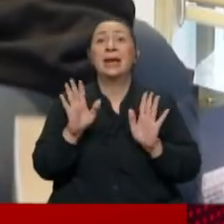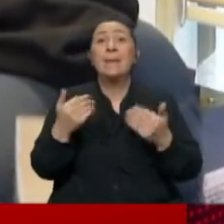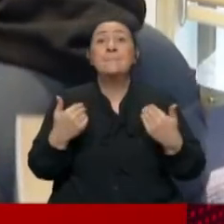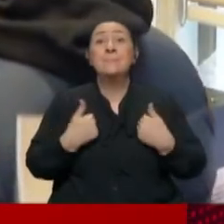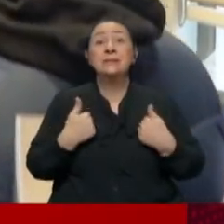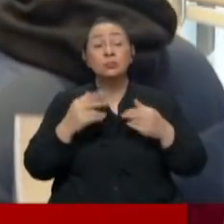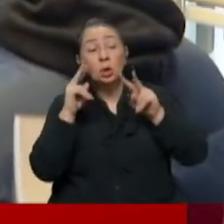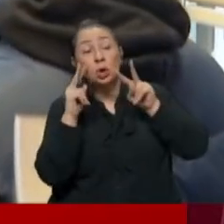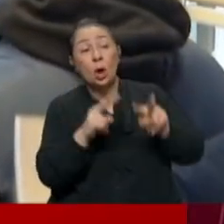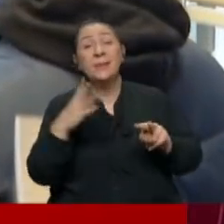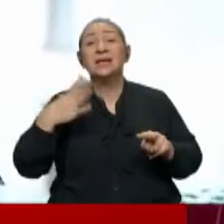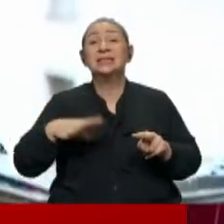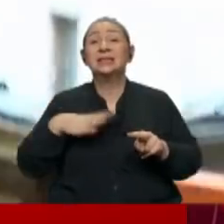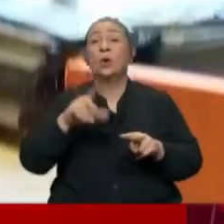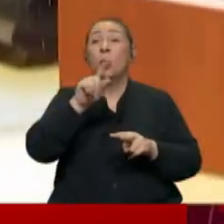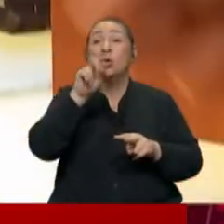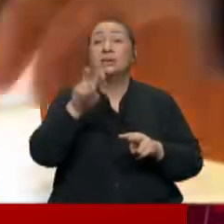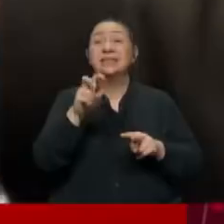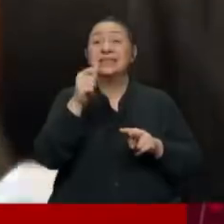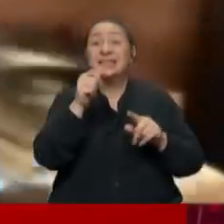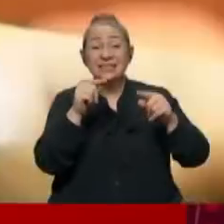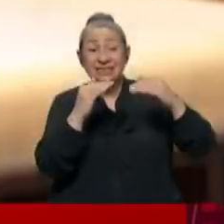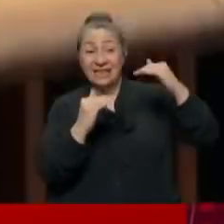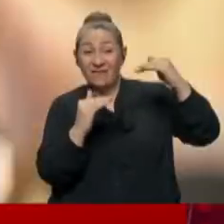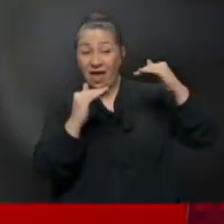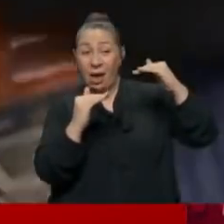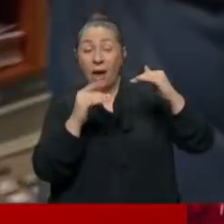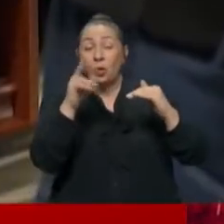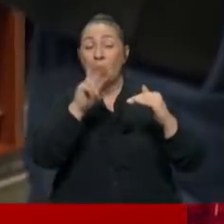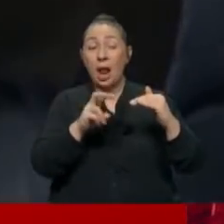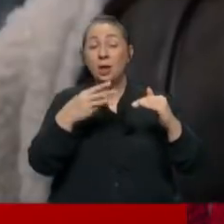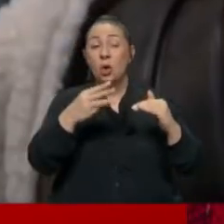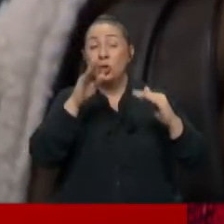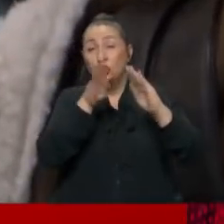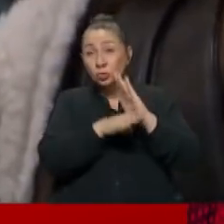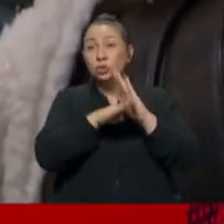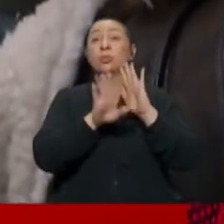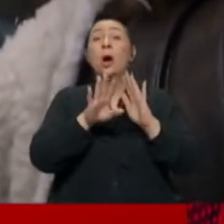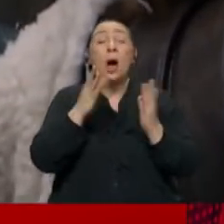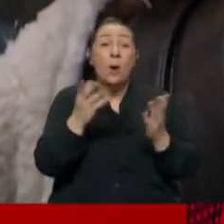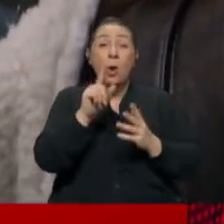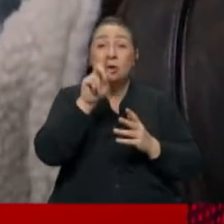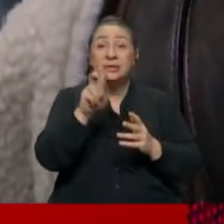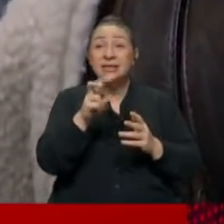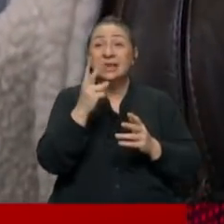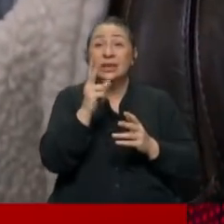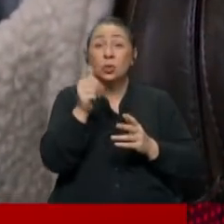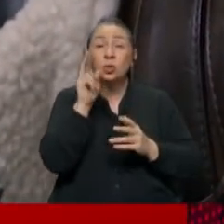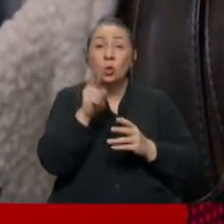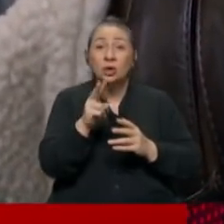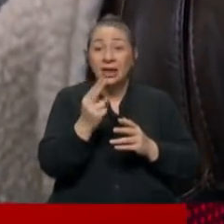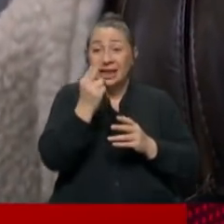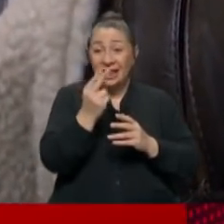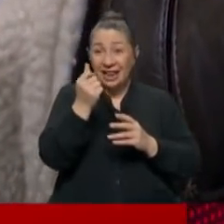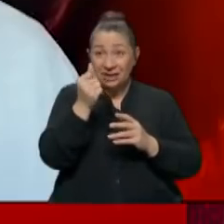değil Bizim görmemiz istedikleri 18 liralık seviyeye bakarak kullanım güçlerini düşmem Oysa 18 lirayı sanki gördüm